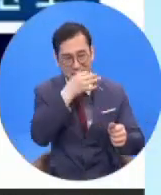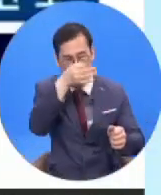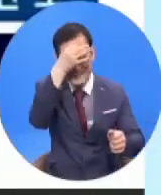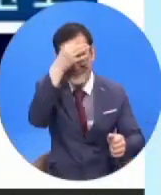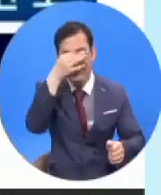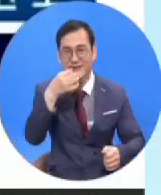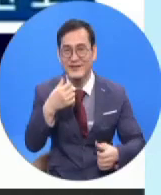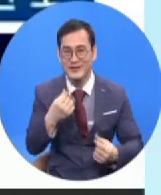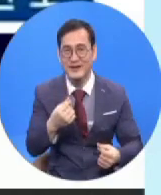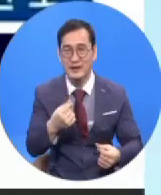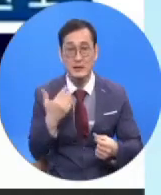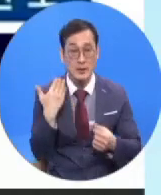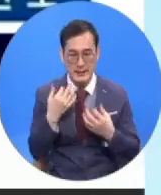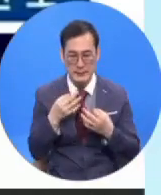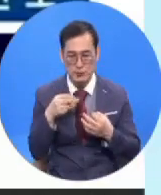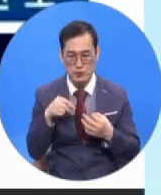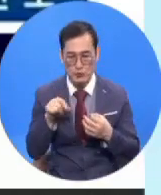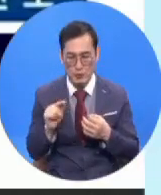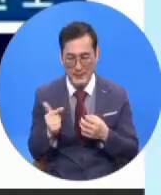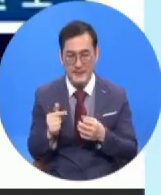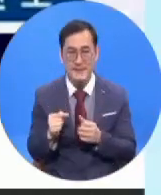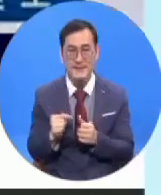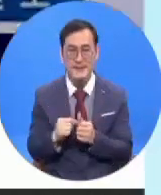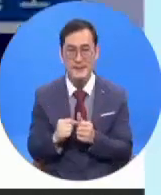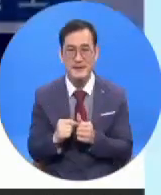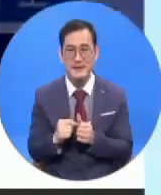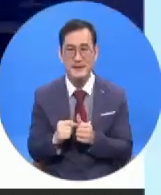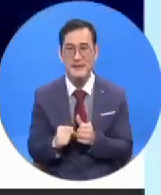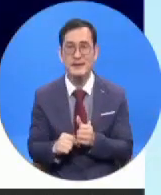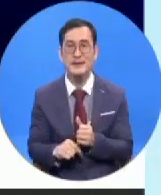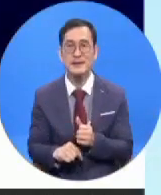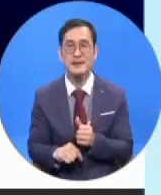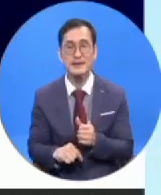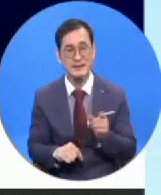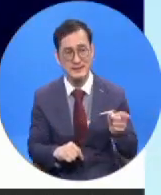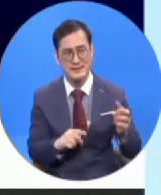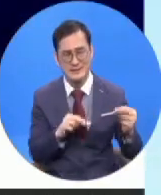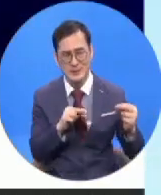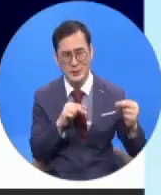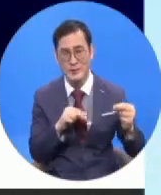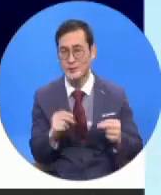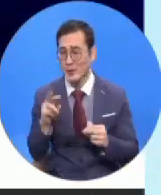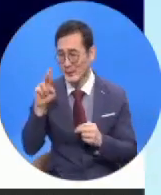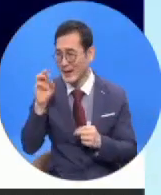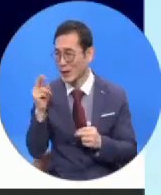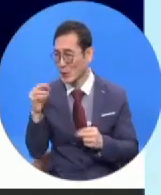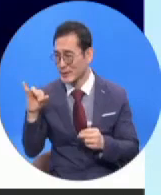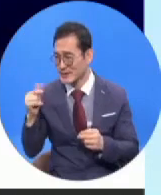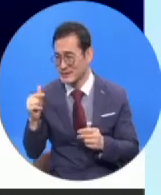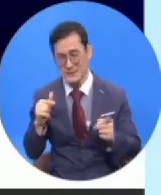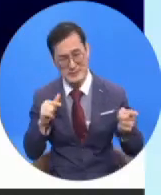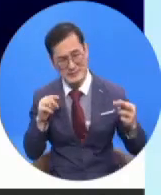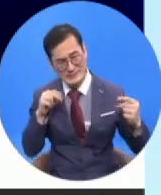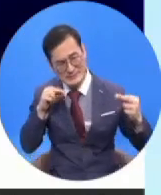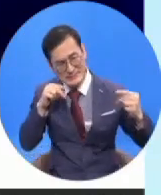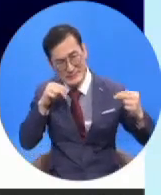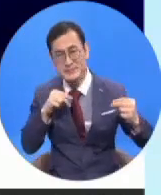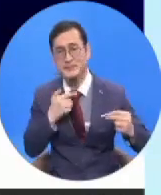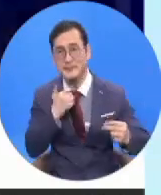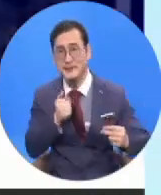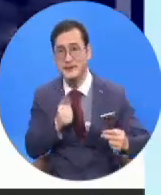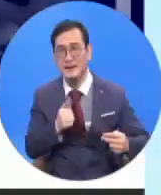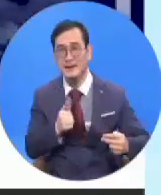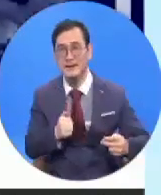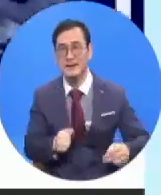의원이 1차 토론에서 아주 나를 세우면서 토론을 했었어요. 그다음에 박용진 의원과 이재명 지사가 아주 나를